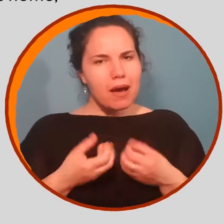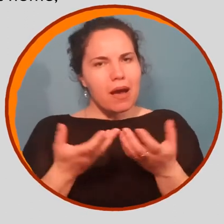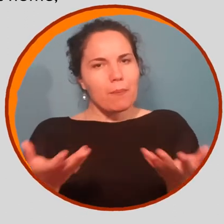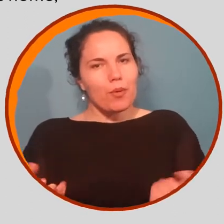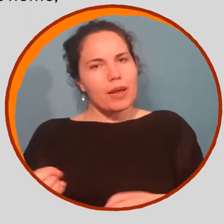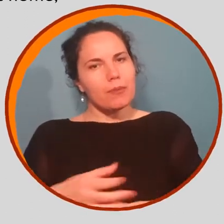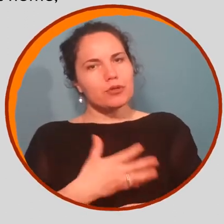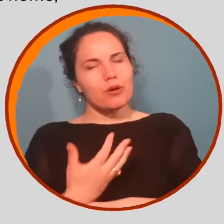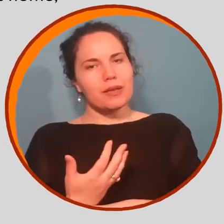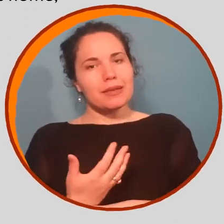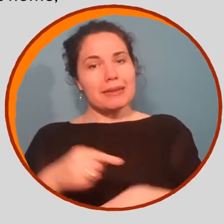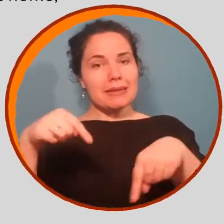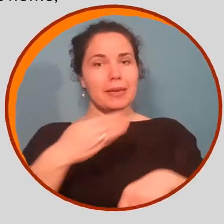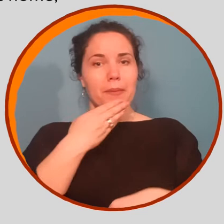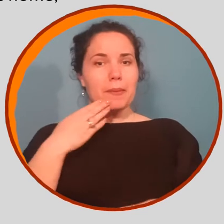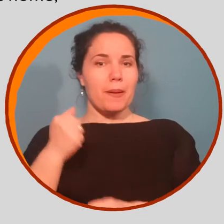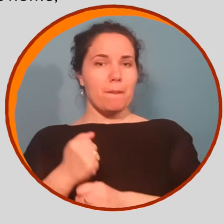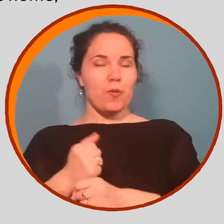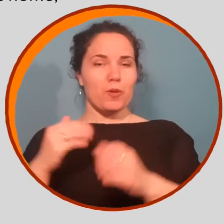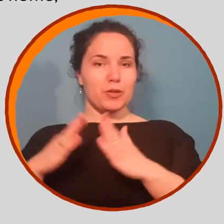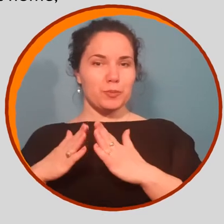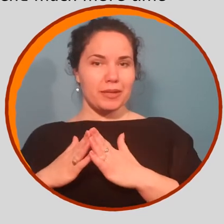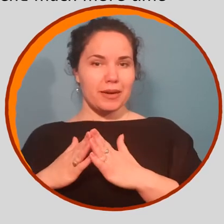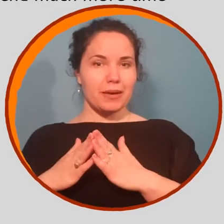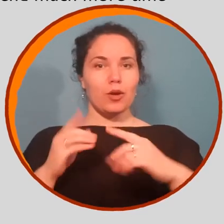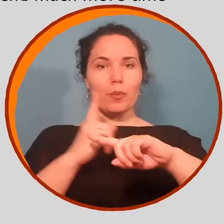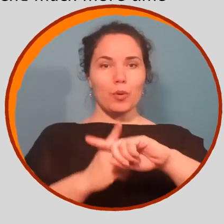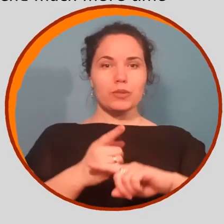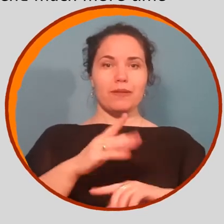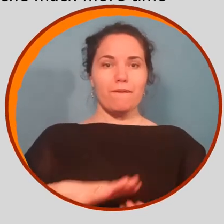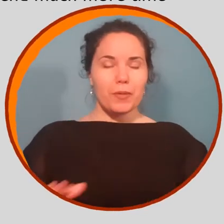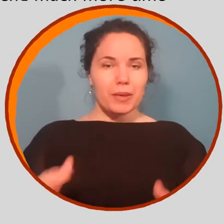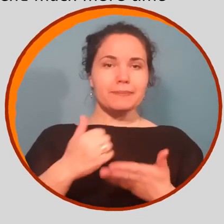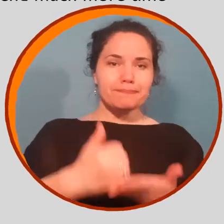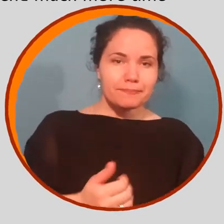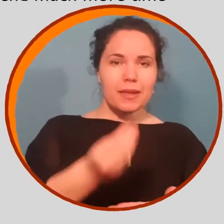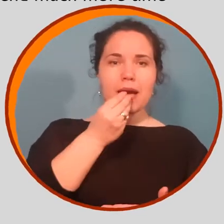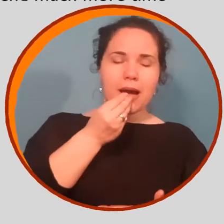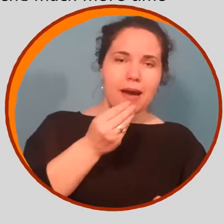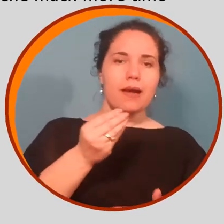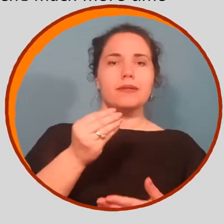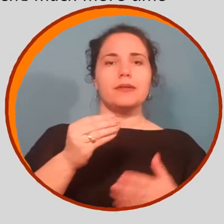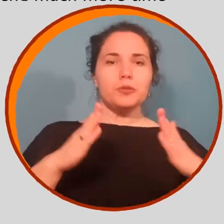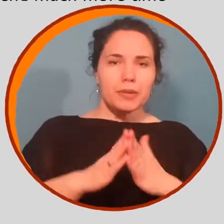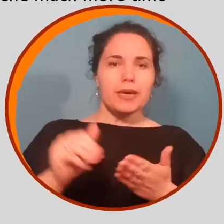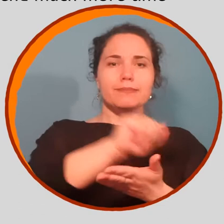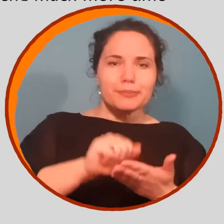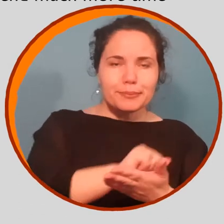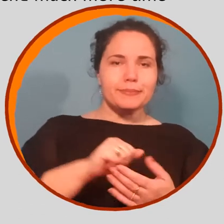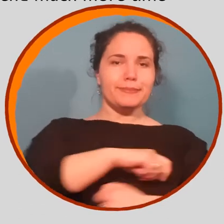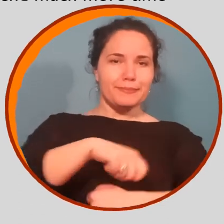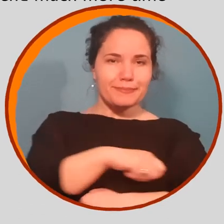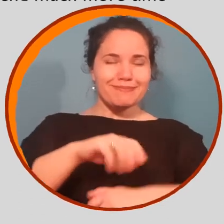shumë. Prindrit mund kërkojnë falje që pavarësisht se janë në shtëpi, janë shumë të mbyllur në cepat e tyre apo në dhomat e tyre duke bërë punë nga